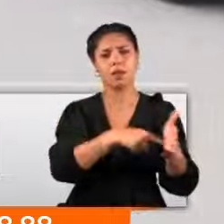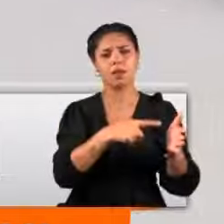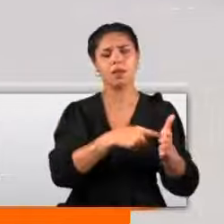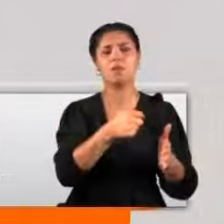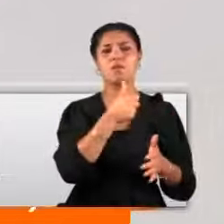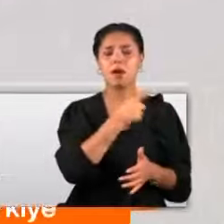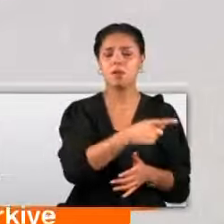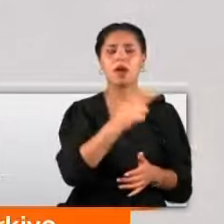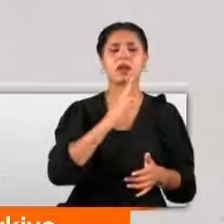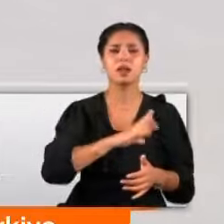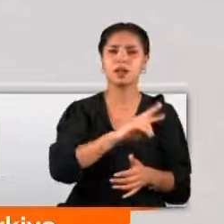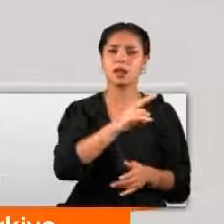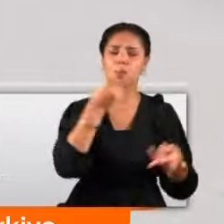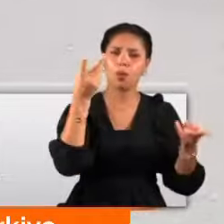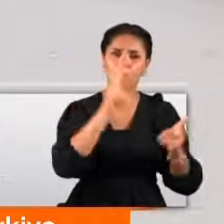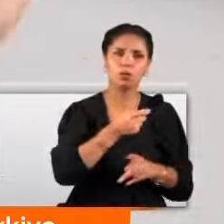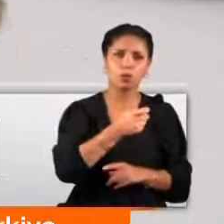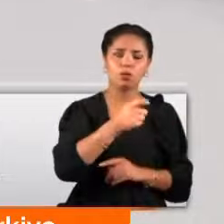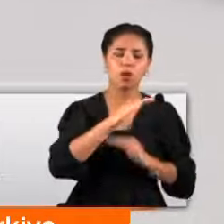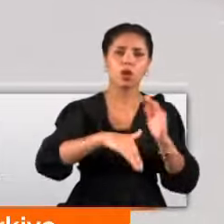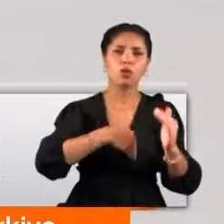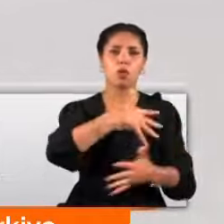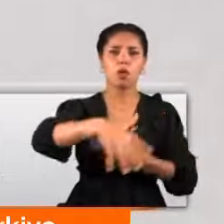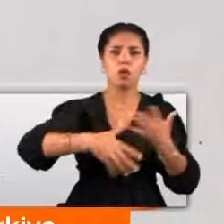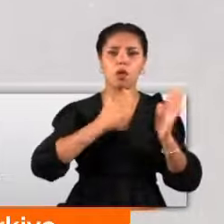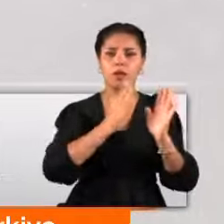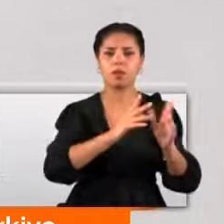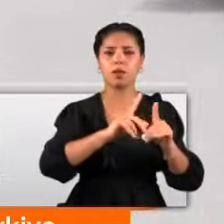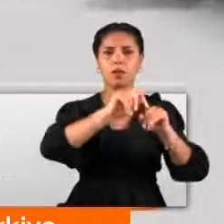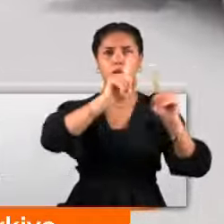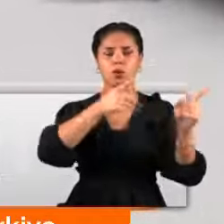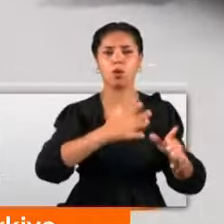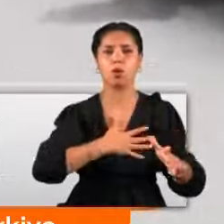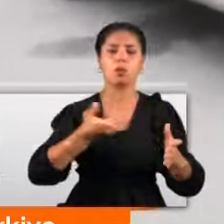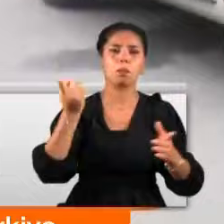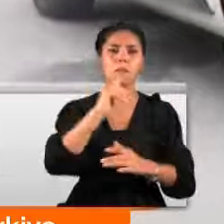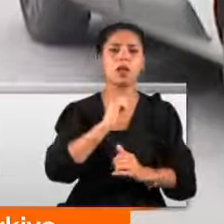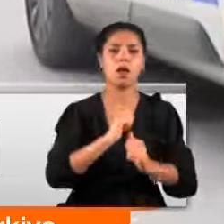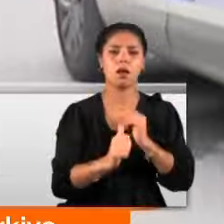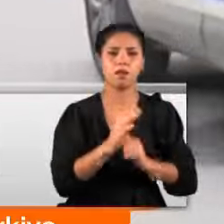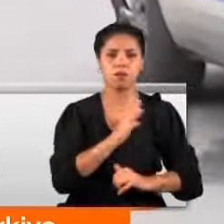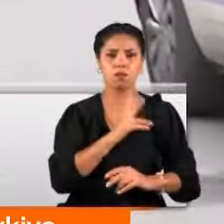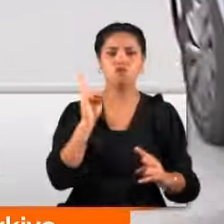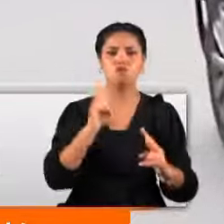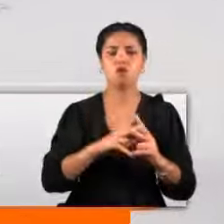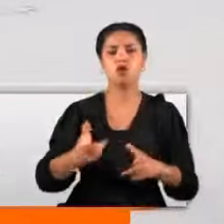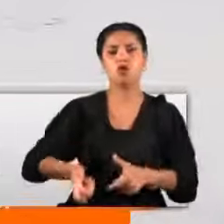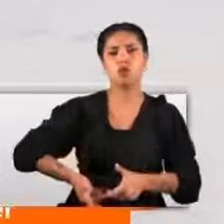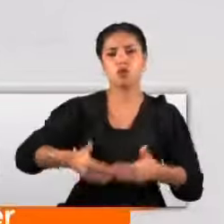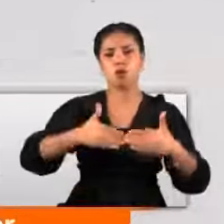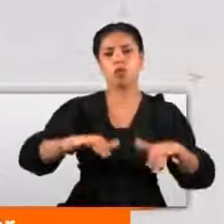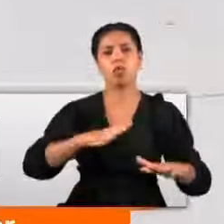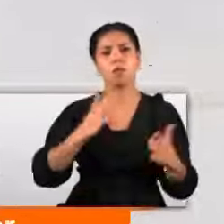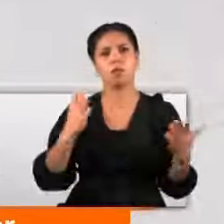o cinayetin ardından ortalık durulmadı ve marketin önü tekrar karıştı. İşte polisler de güvenlik amaçlı